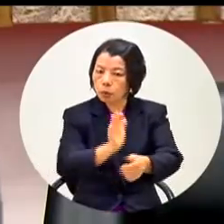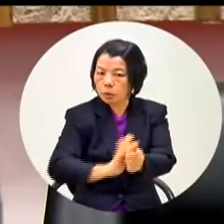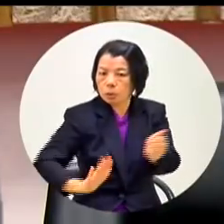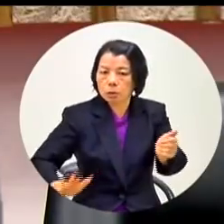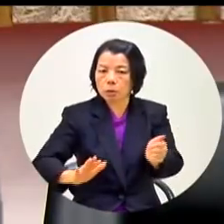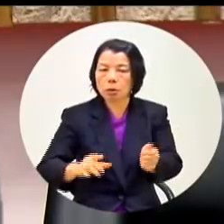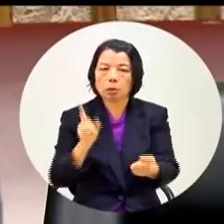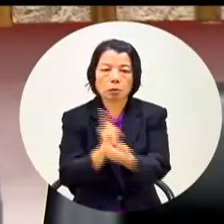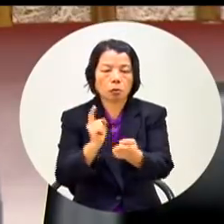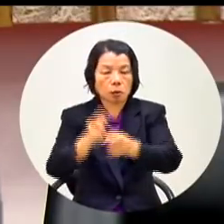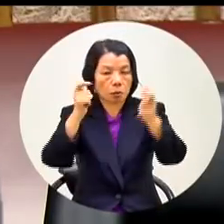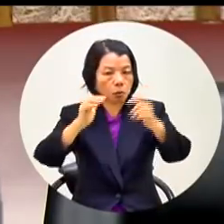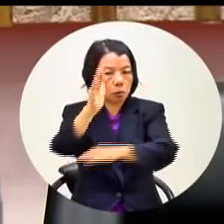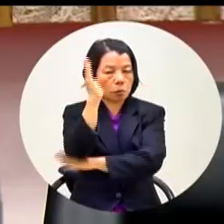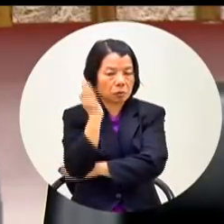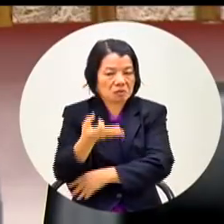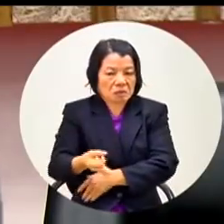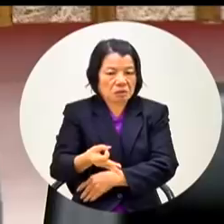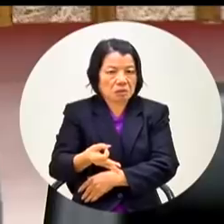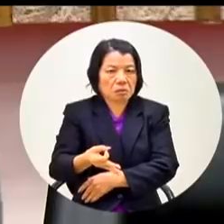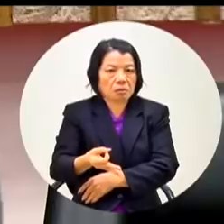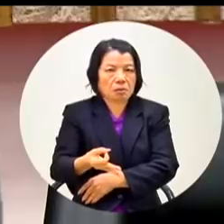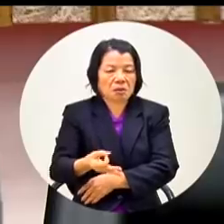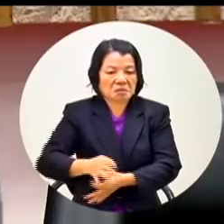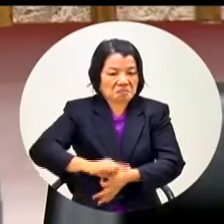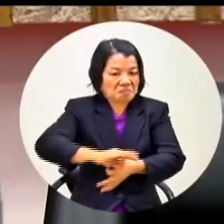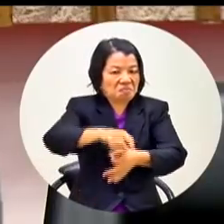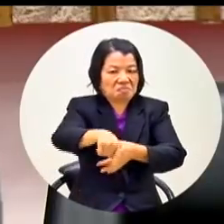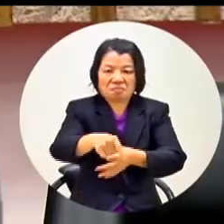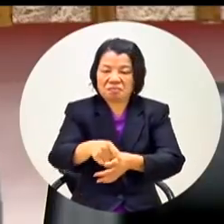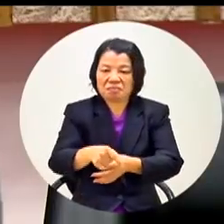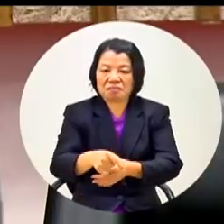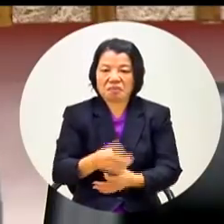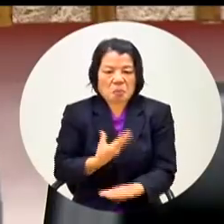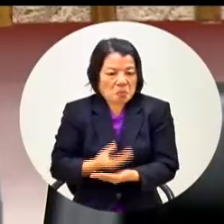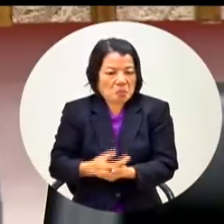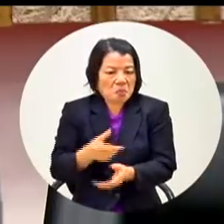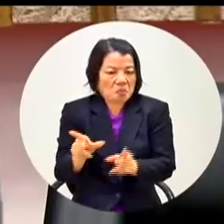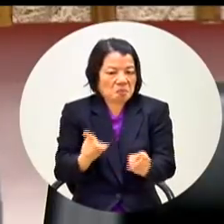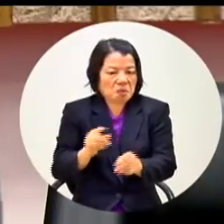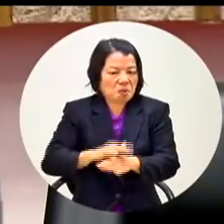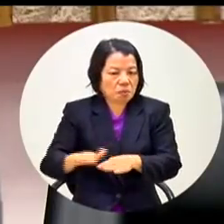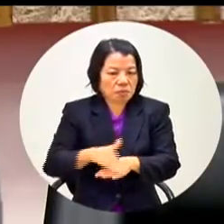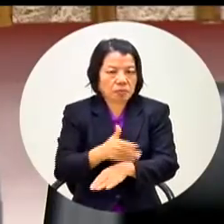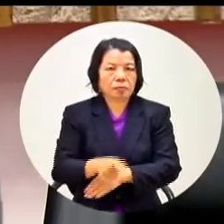钱，会不会？啊，待会呢也请回答一下。所以我要建议哈，